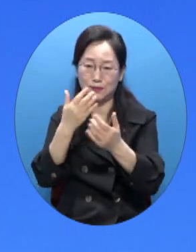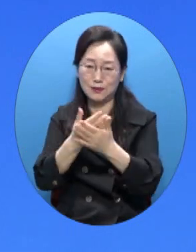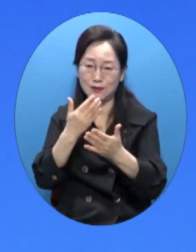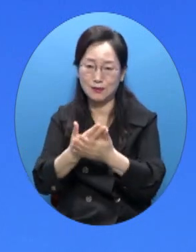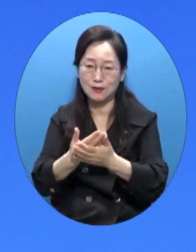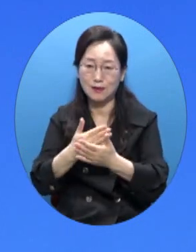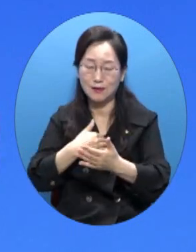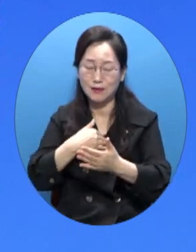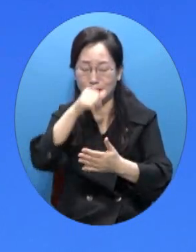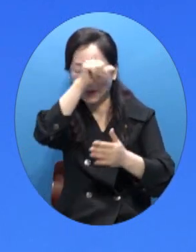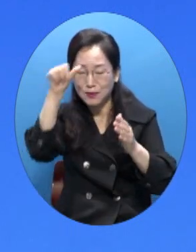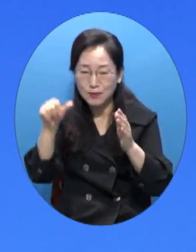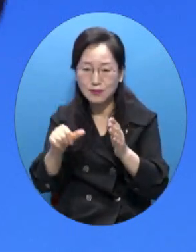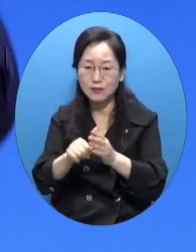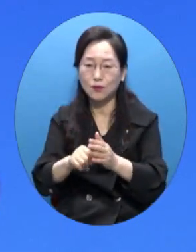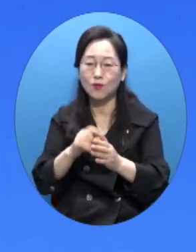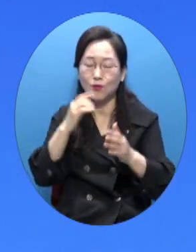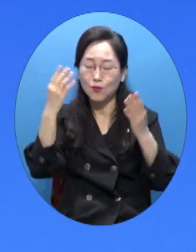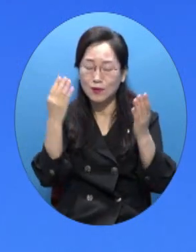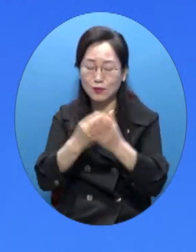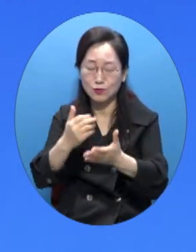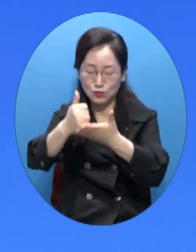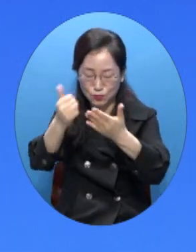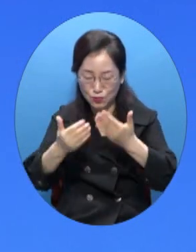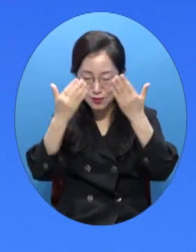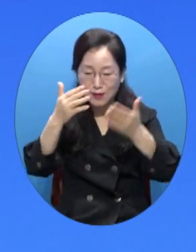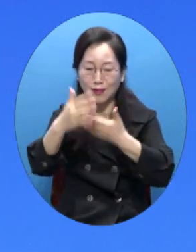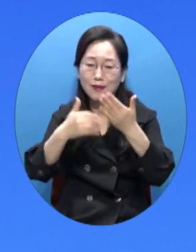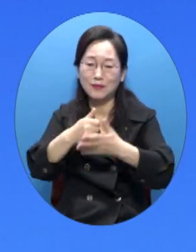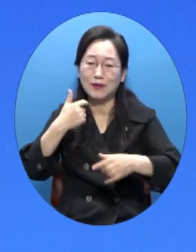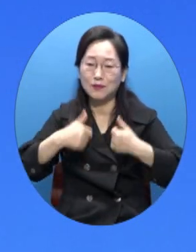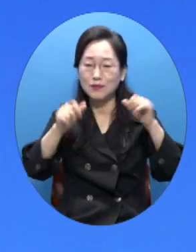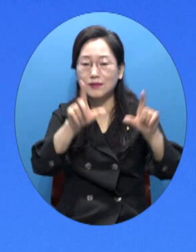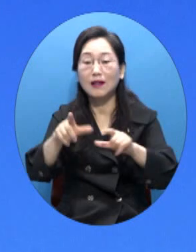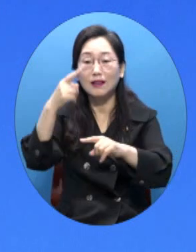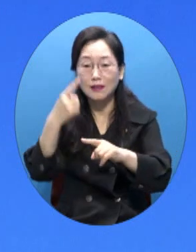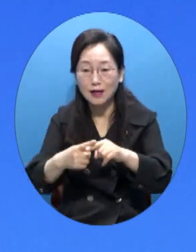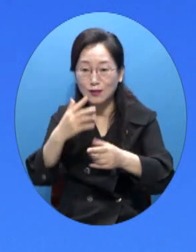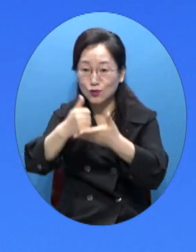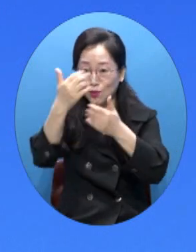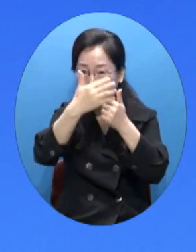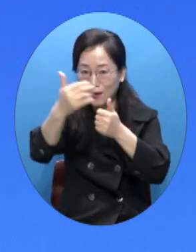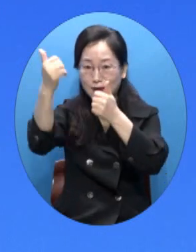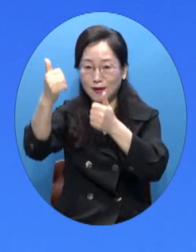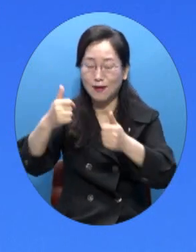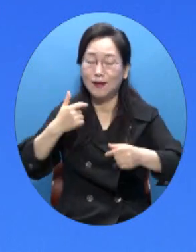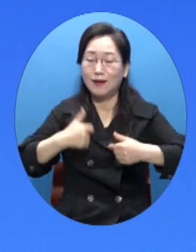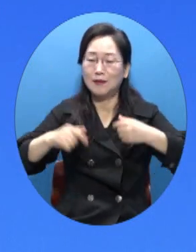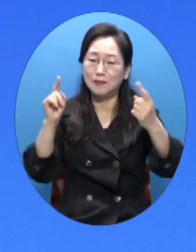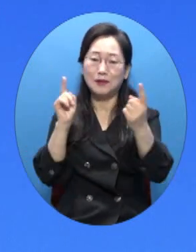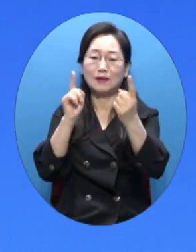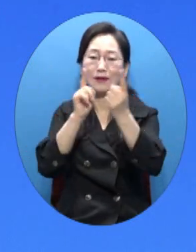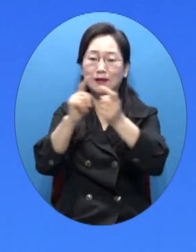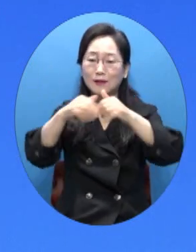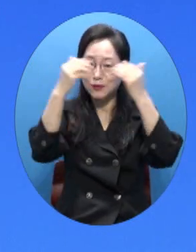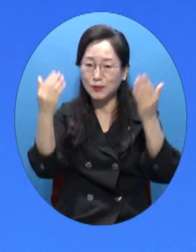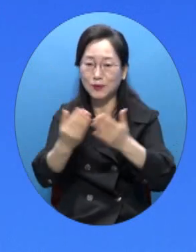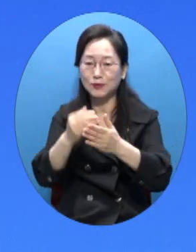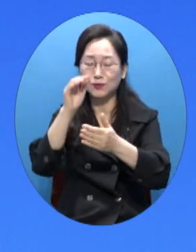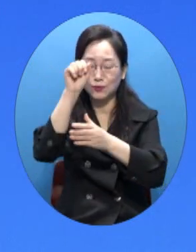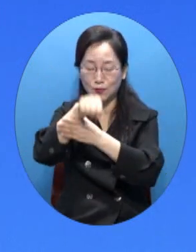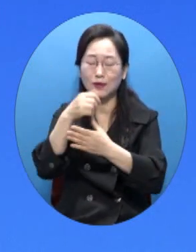내 남은 삶 온전히 주님을 위해서 바쳐 우리 하나님 기뻐하시는 삶을 살다가 주께서 오라 부르실 때 기쁨으로 맞이할 수 있는 우리 모두가 되게